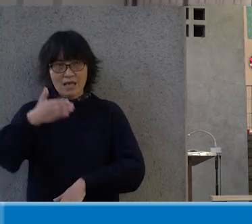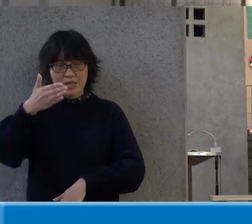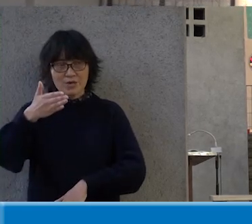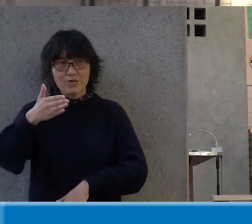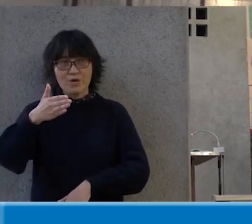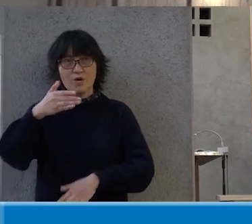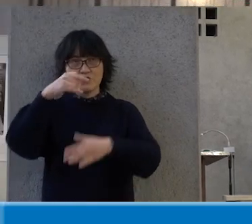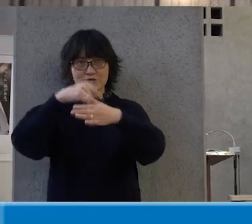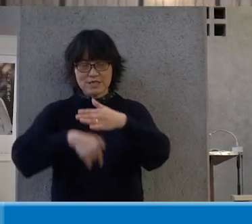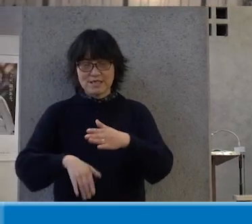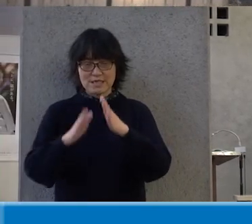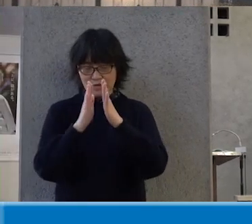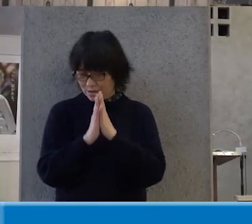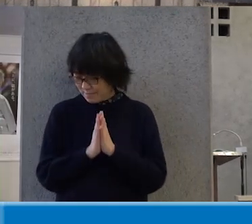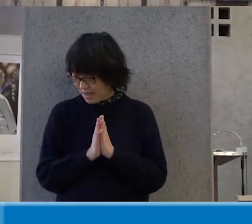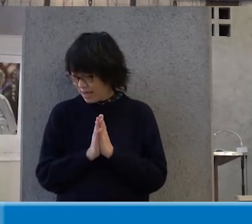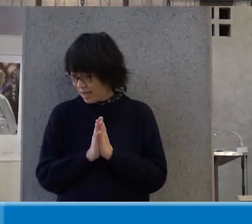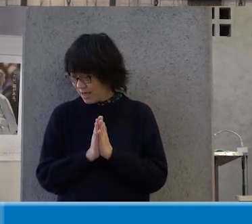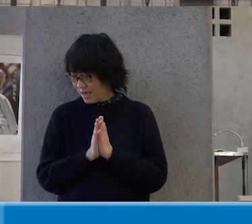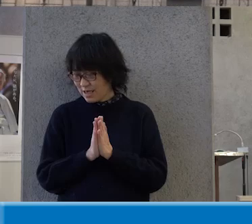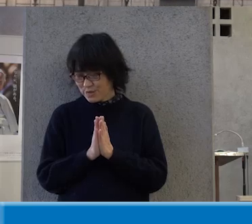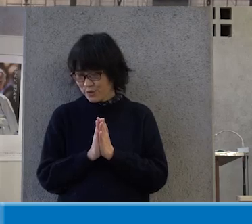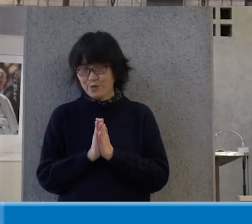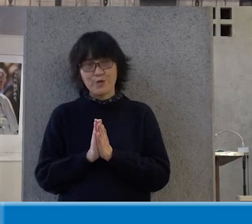に祈りましょう。